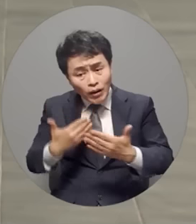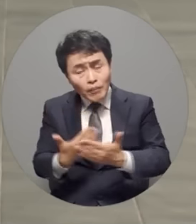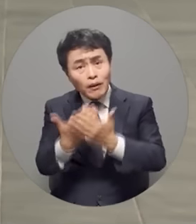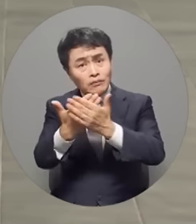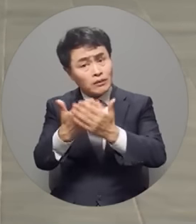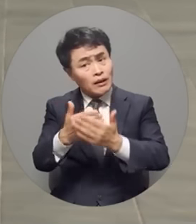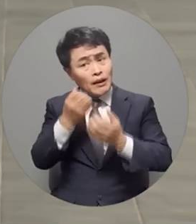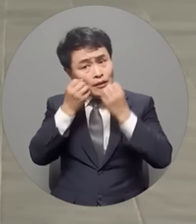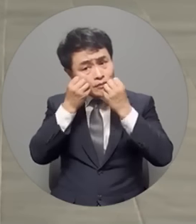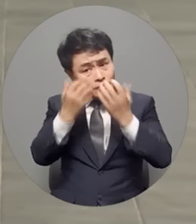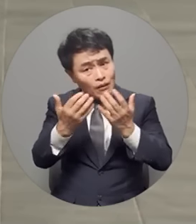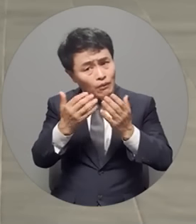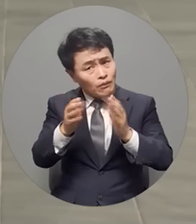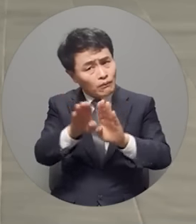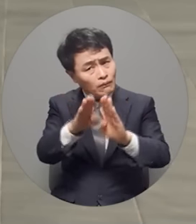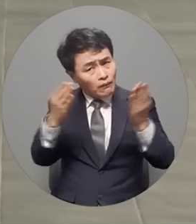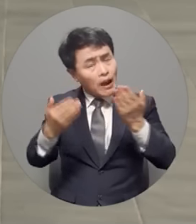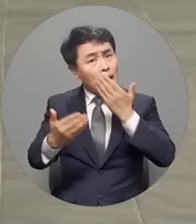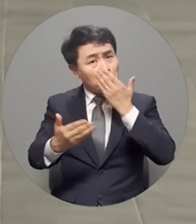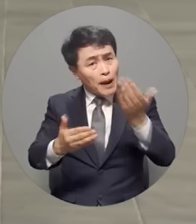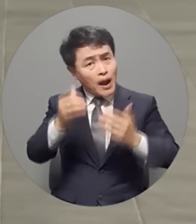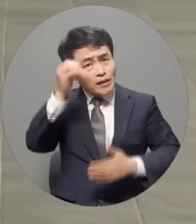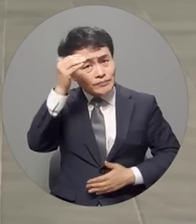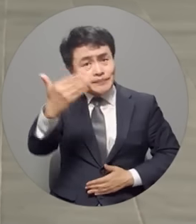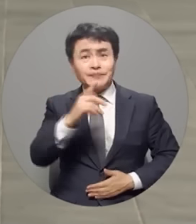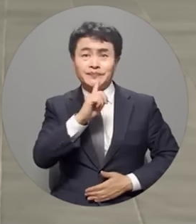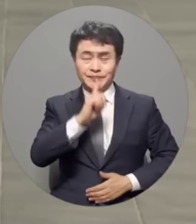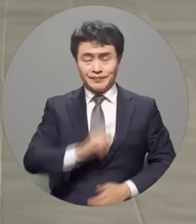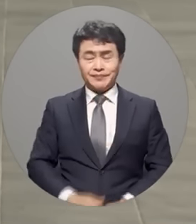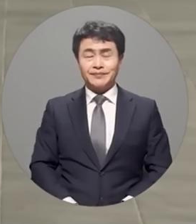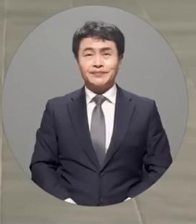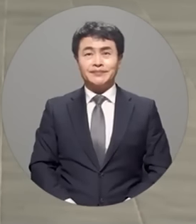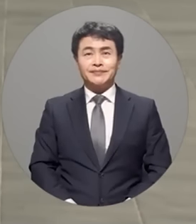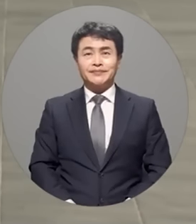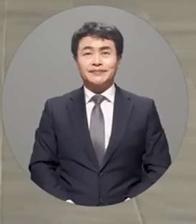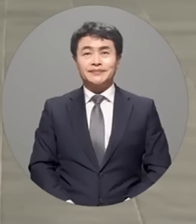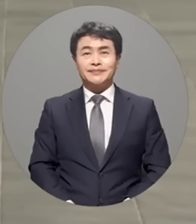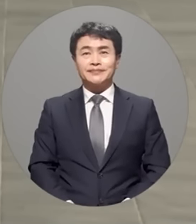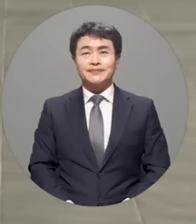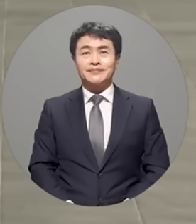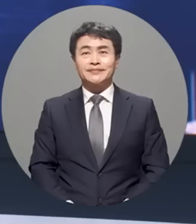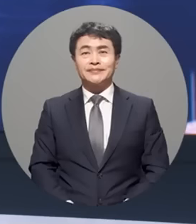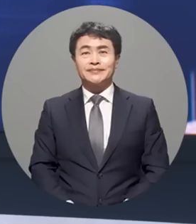열어줄 거란 기대감도 커지고 있습니다. MBC 뉴스 서준석입니다.